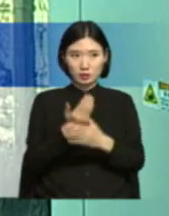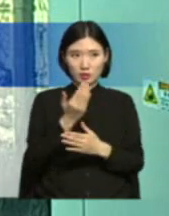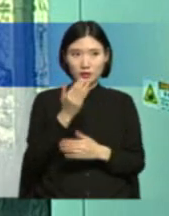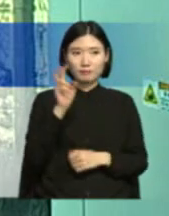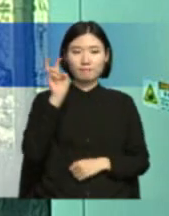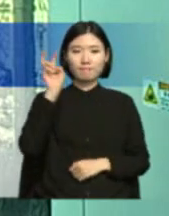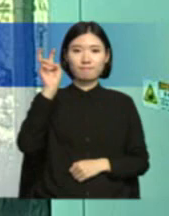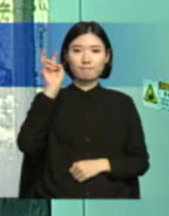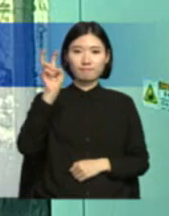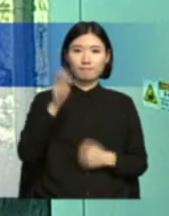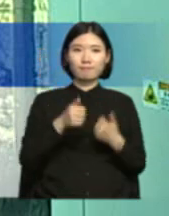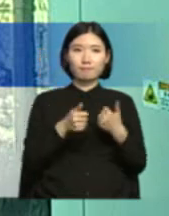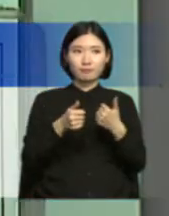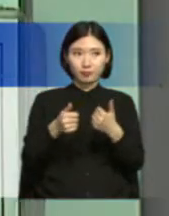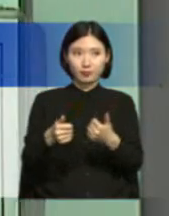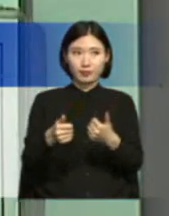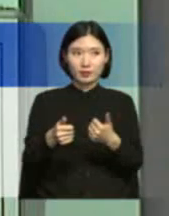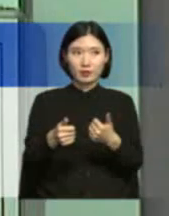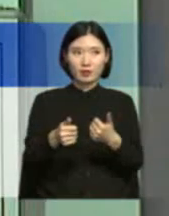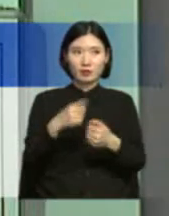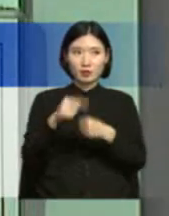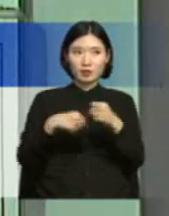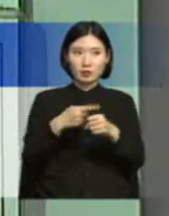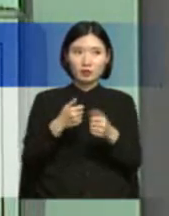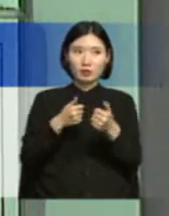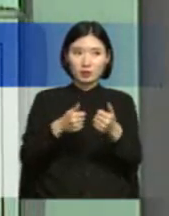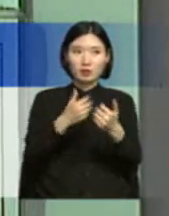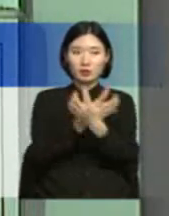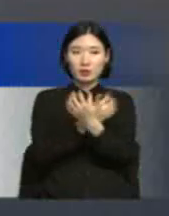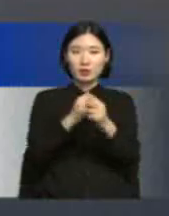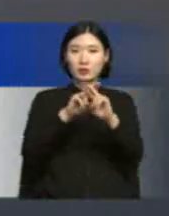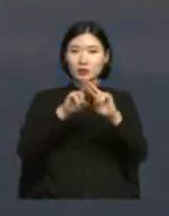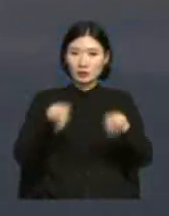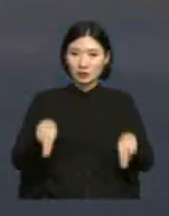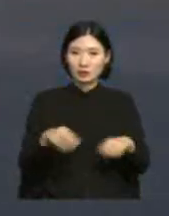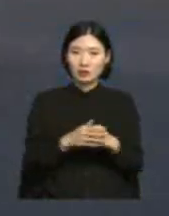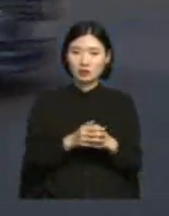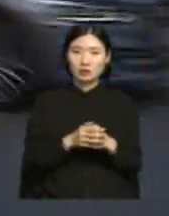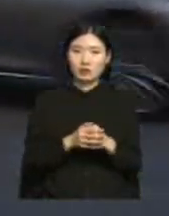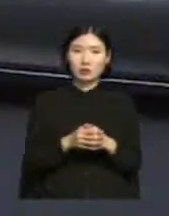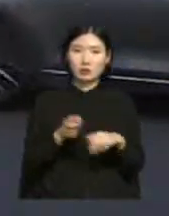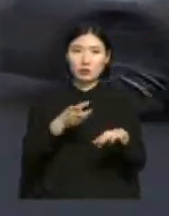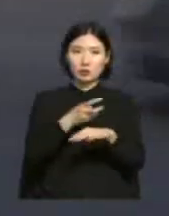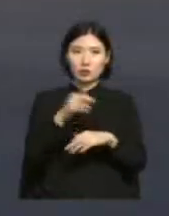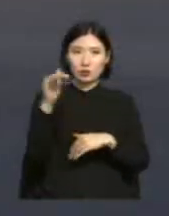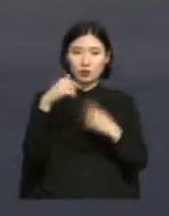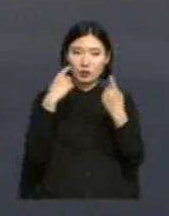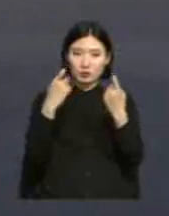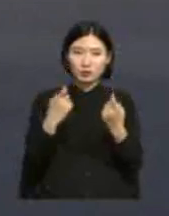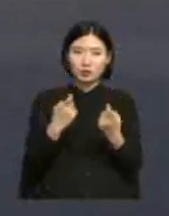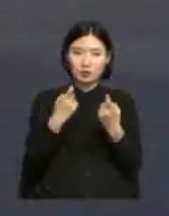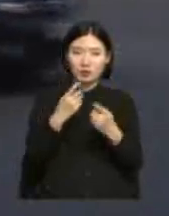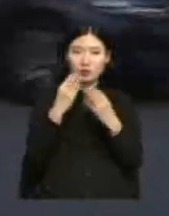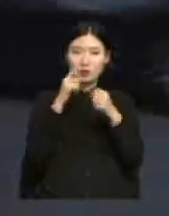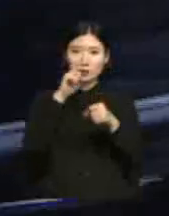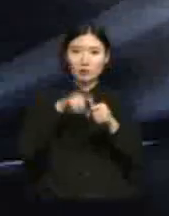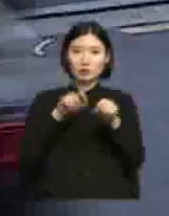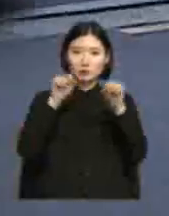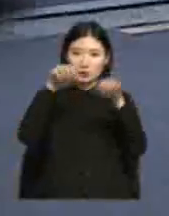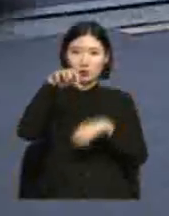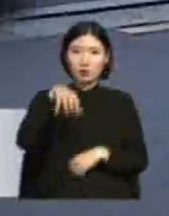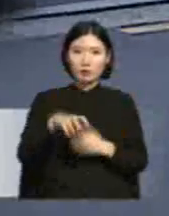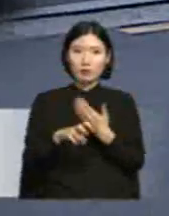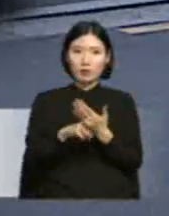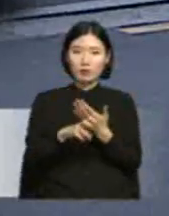것이 예상됨에 따라서 연차별로 계약을 해지하여 교통광장에 들어선 원효로 다목적 체육관의